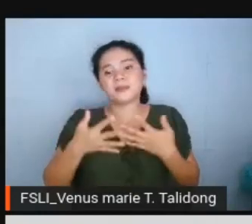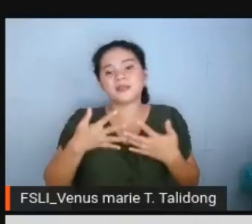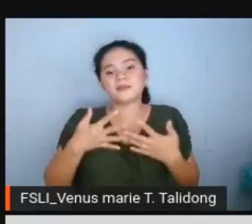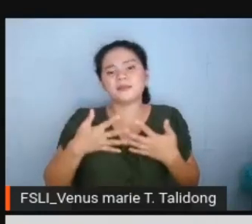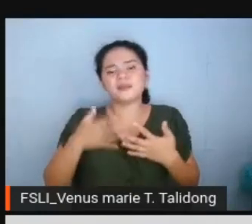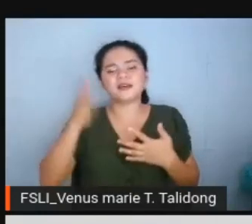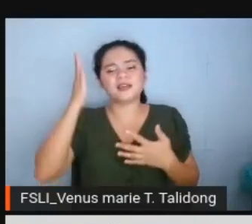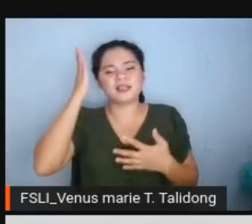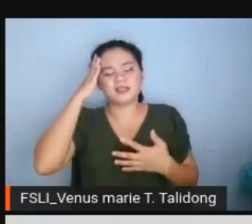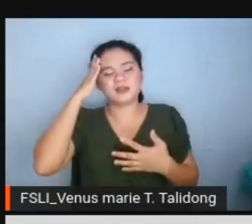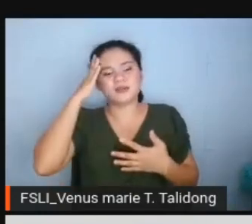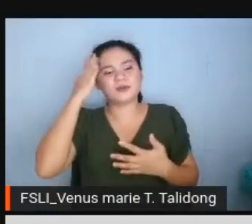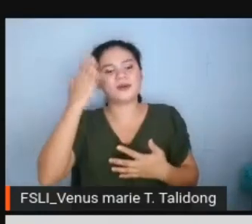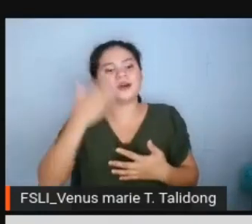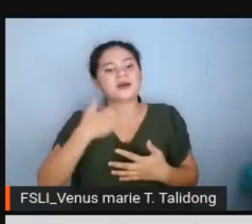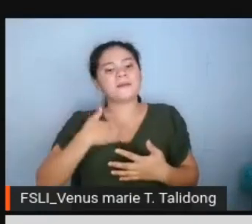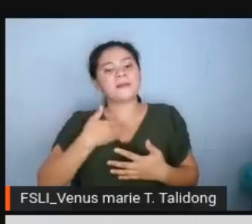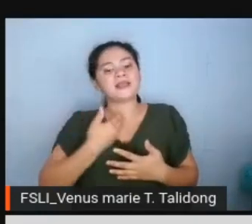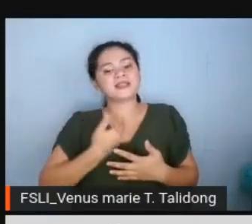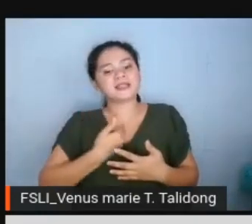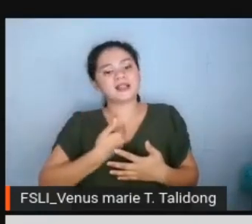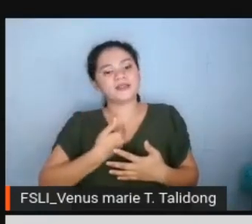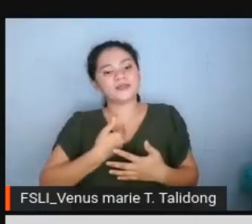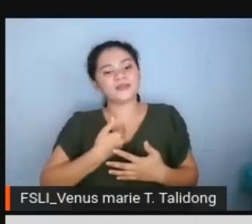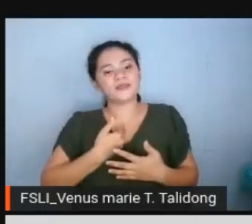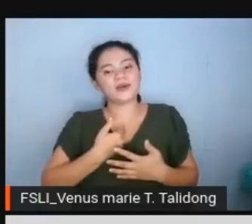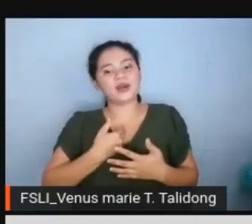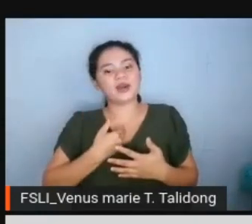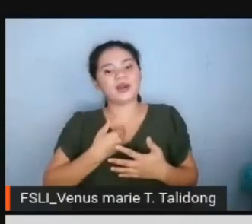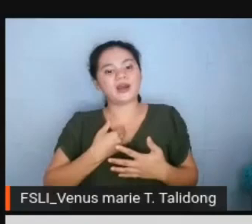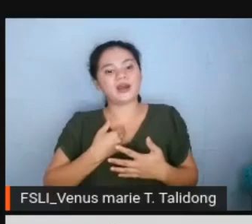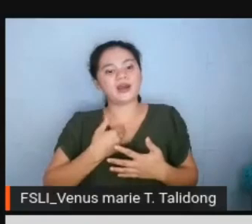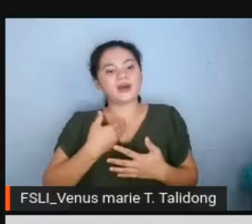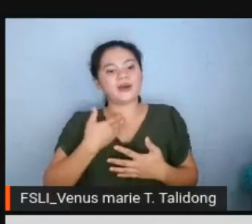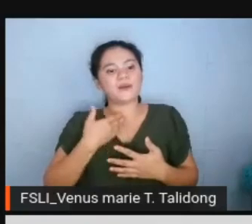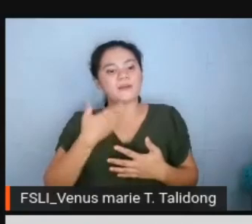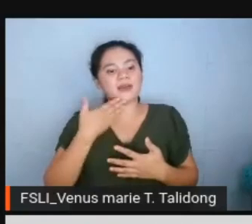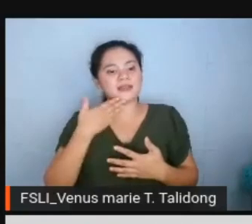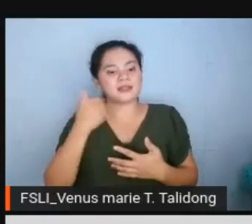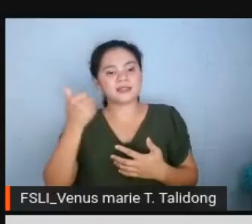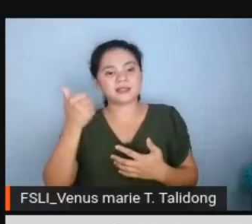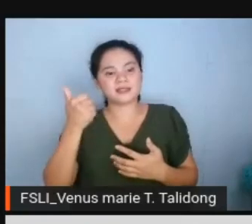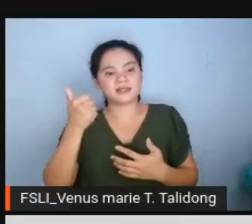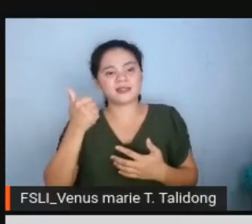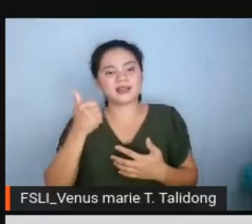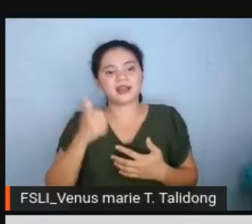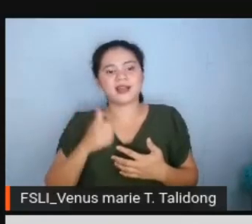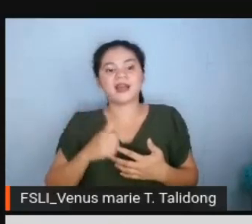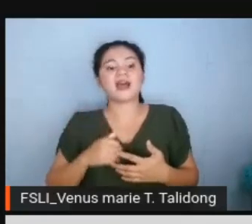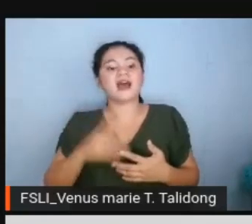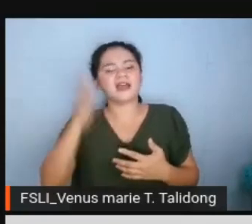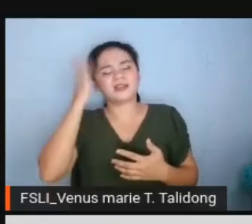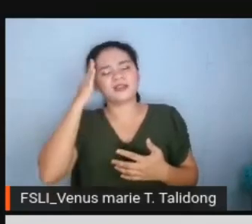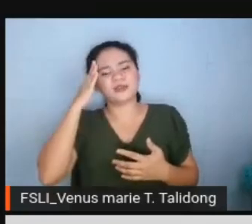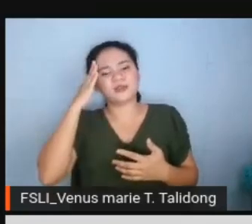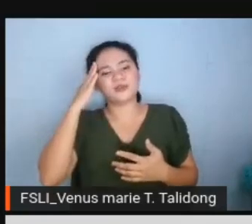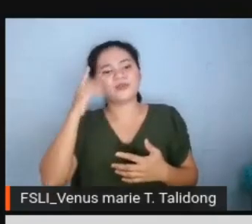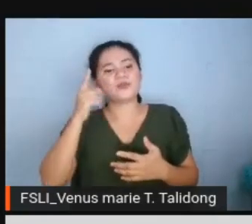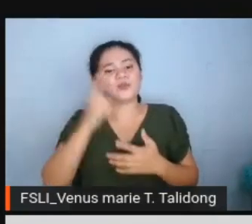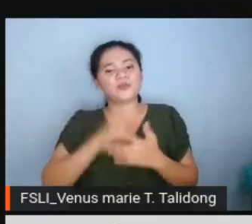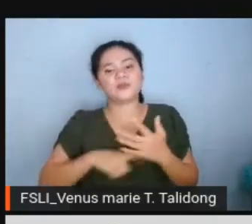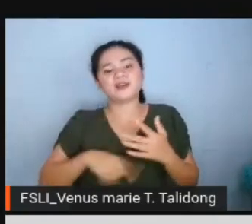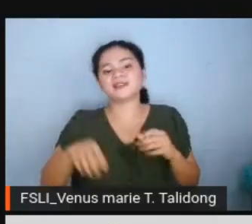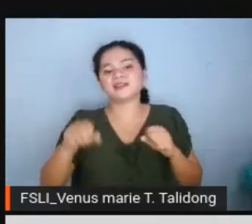ko na parang I know what I can do and I know what I cannot do. Parang I can